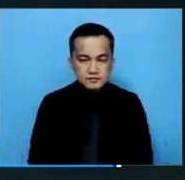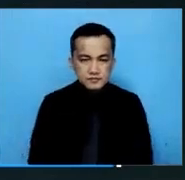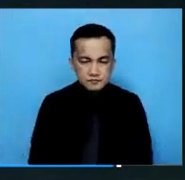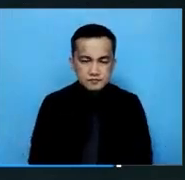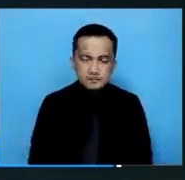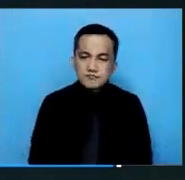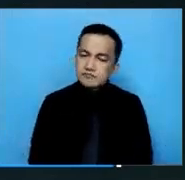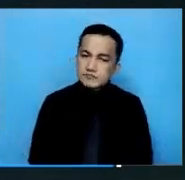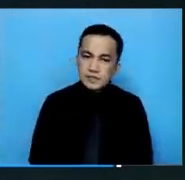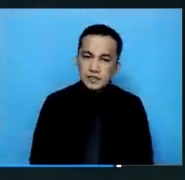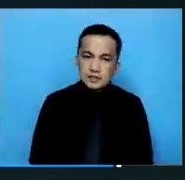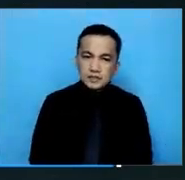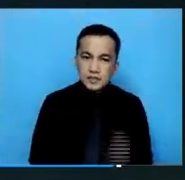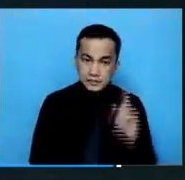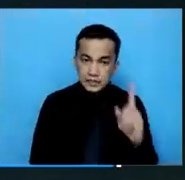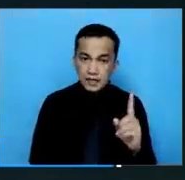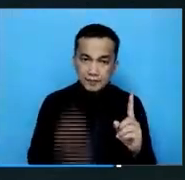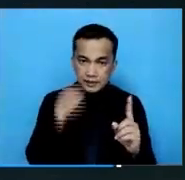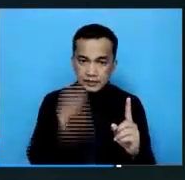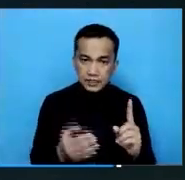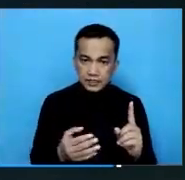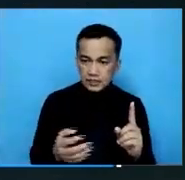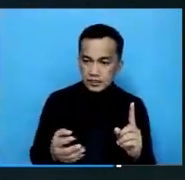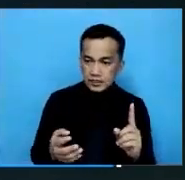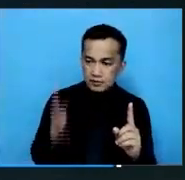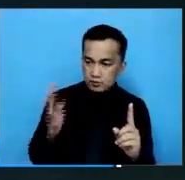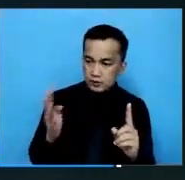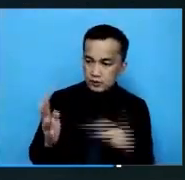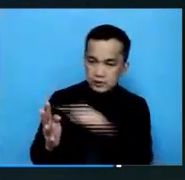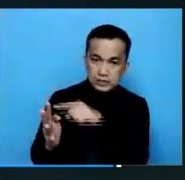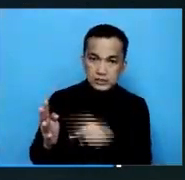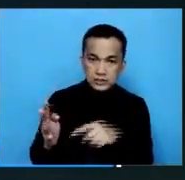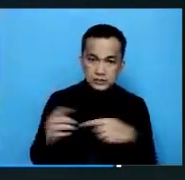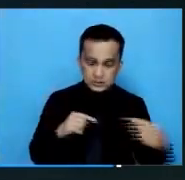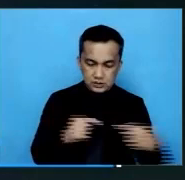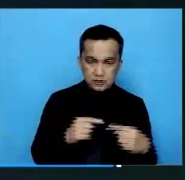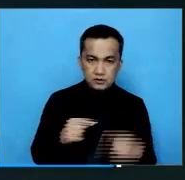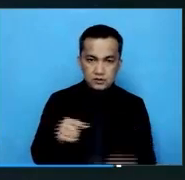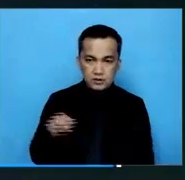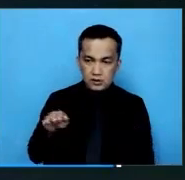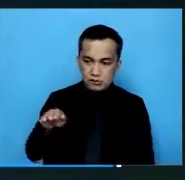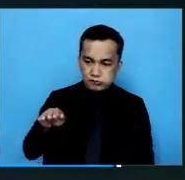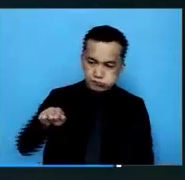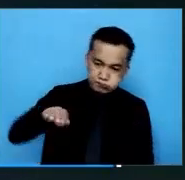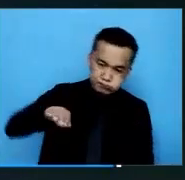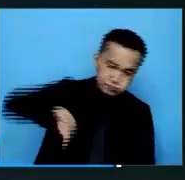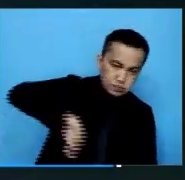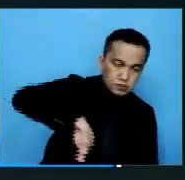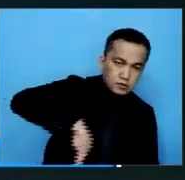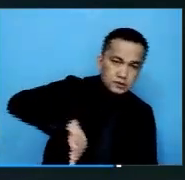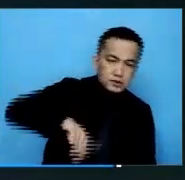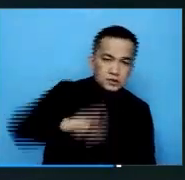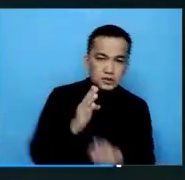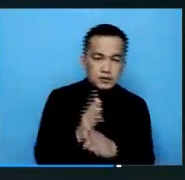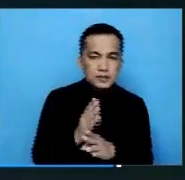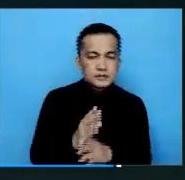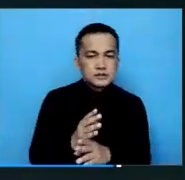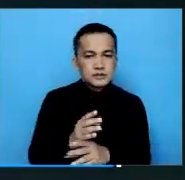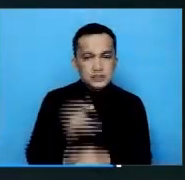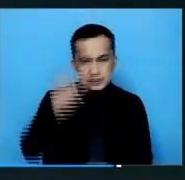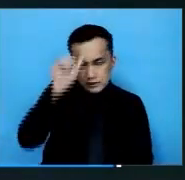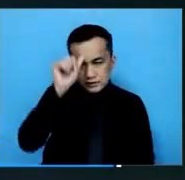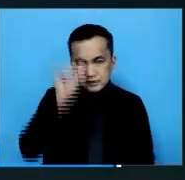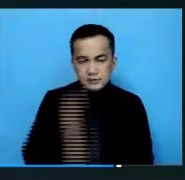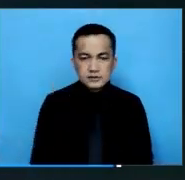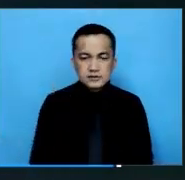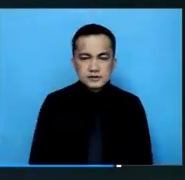Isa ang patay habang 40 iba pa ang sugatan matapos tumagilid ang isang pampasaherong bus sa India. Yan at